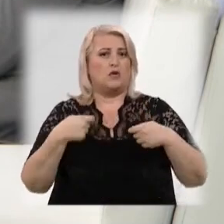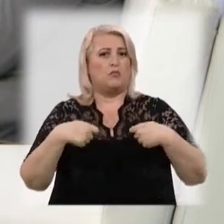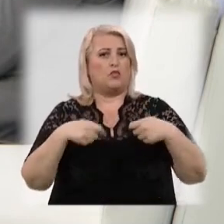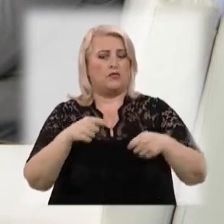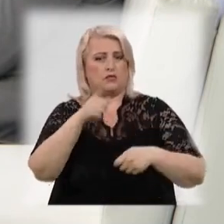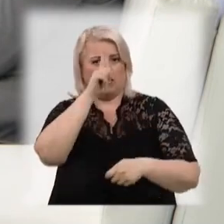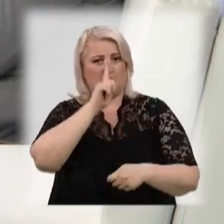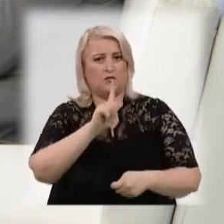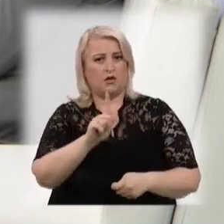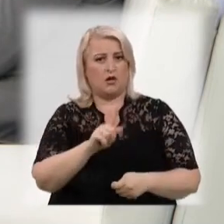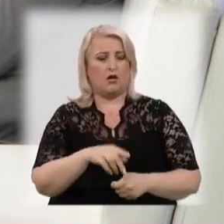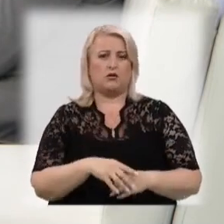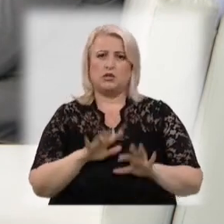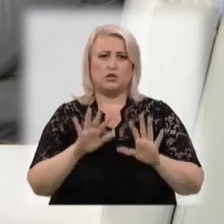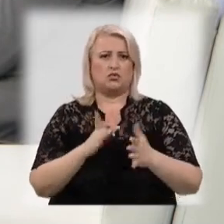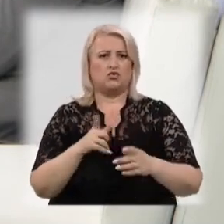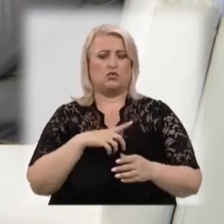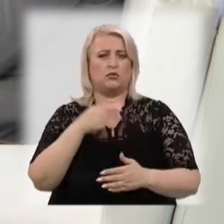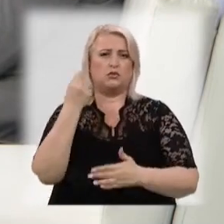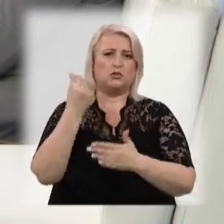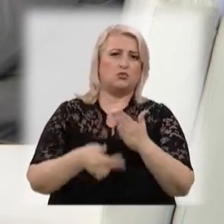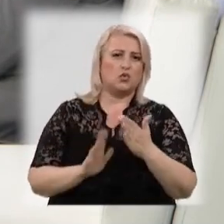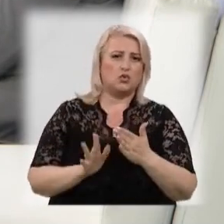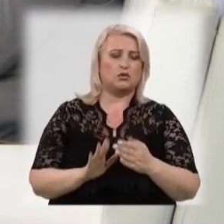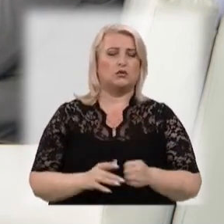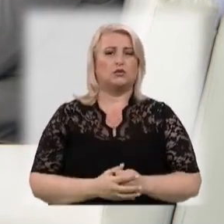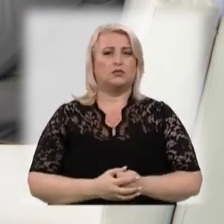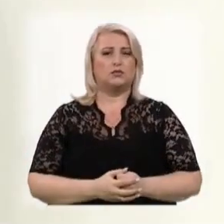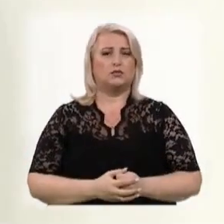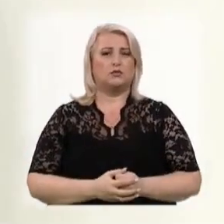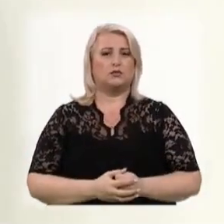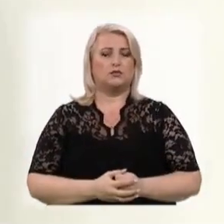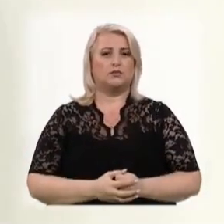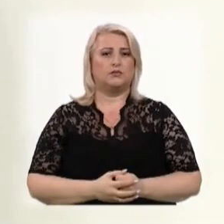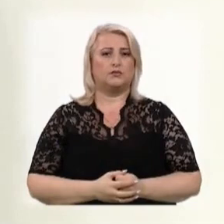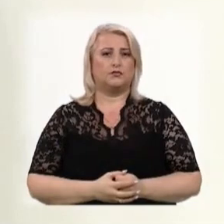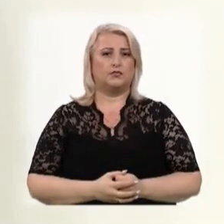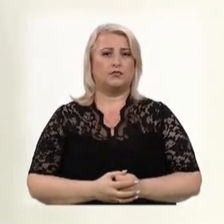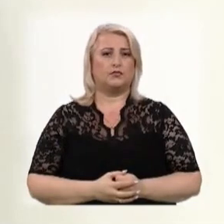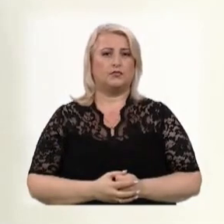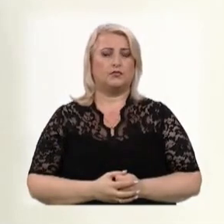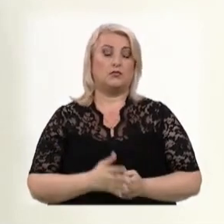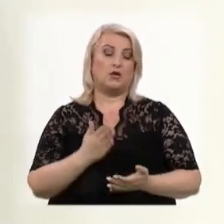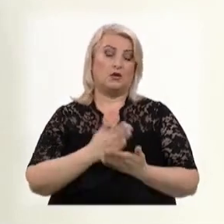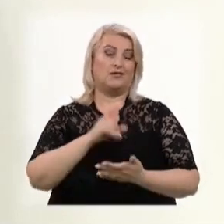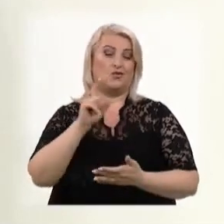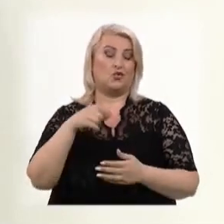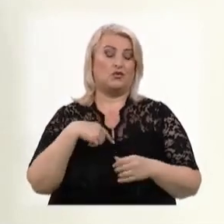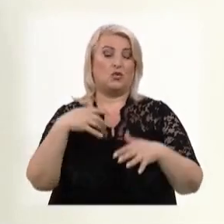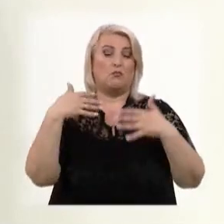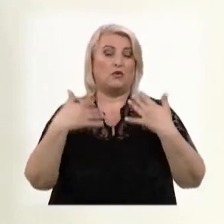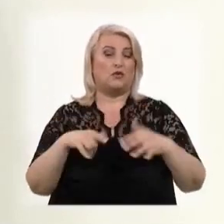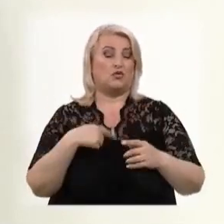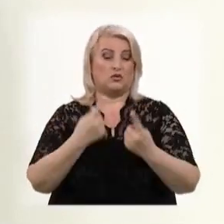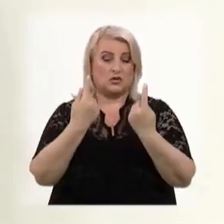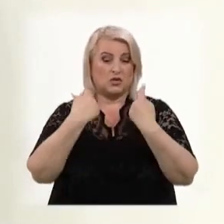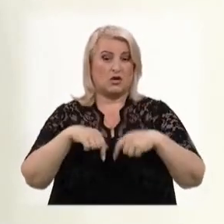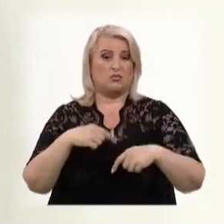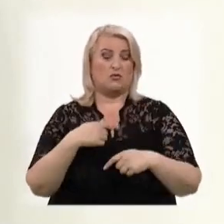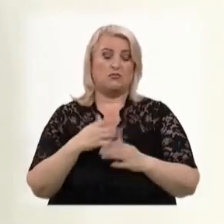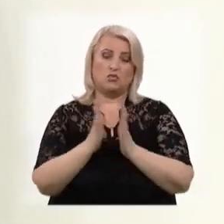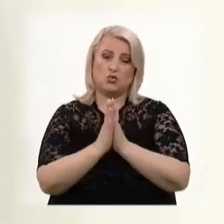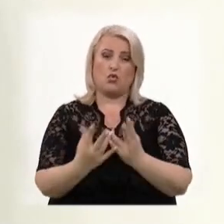se întâmplă pentru Că riști să pierzi eventualul clientelă cinci ori mai mult ca atât sunt clienți care noi împrumut care cereau ca noi să punem